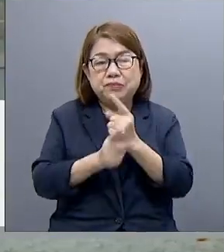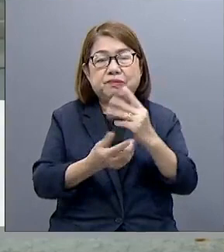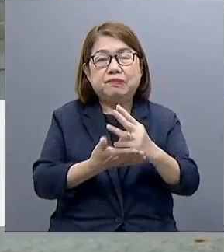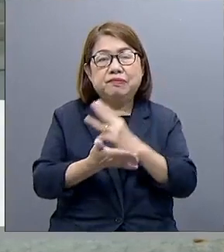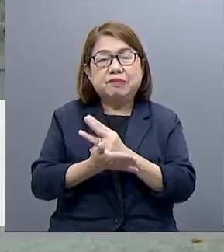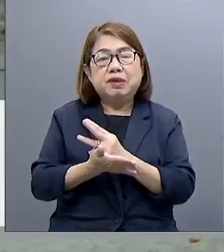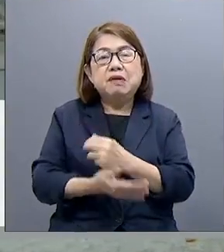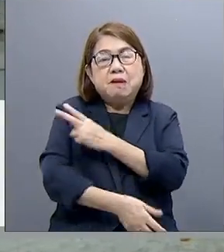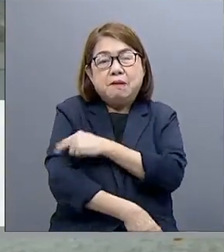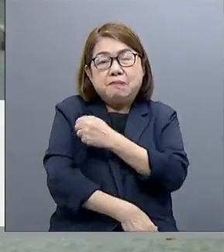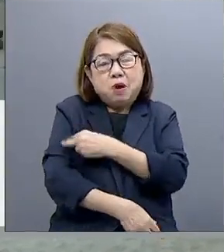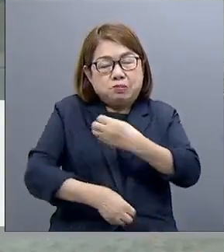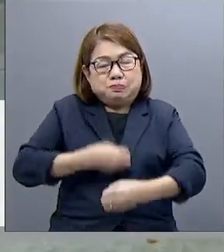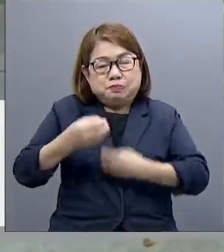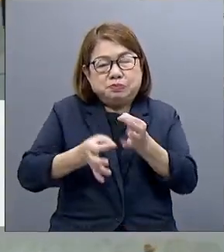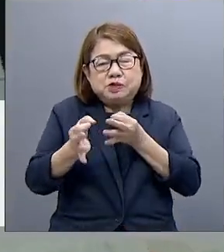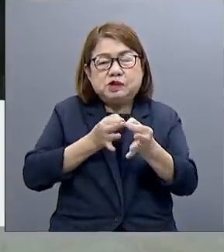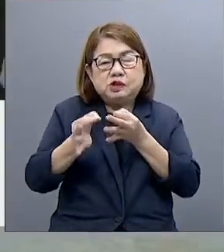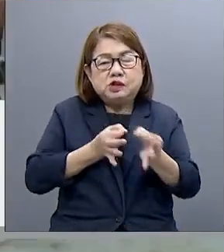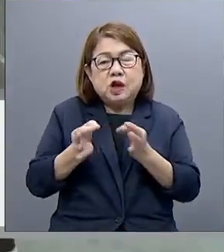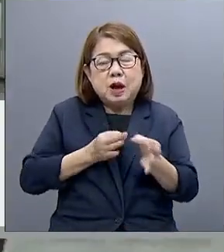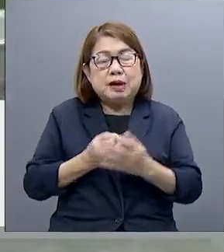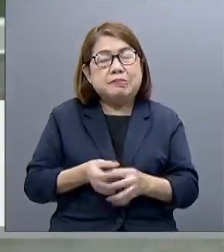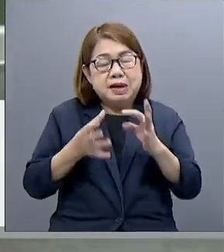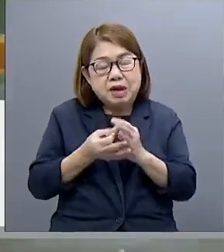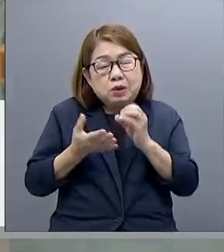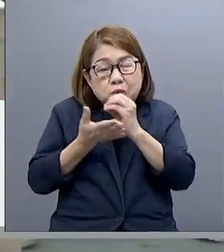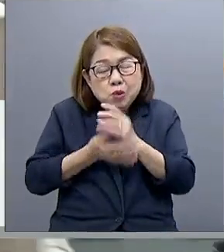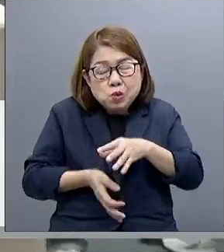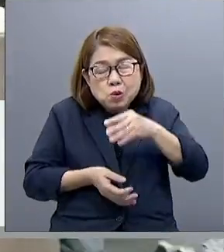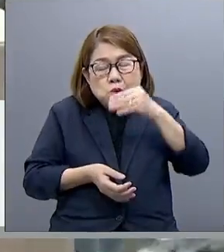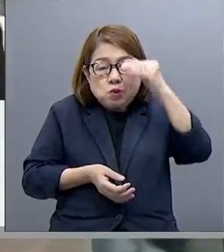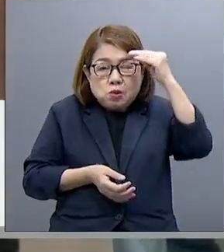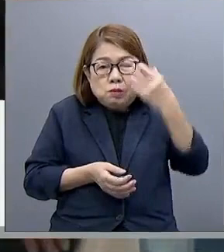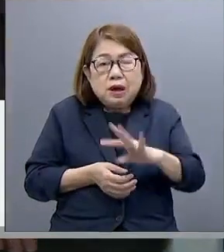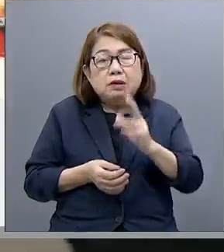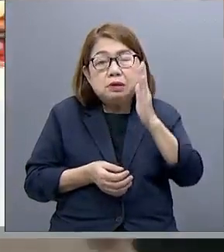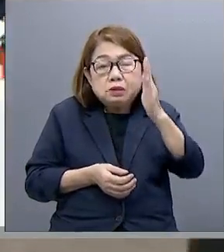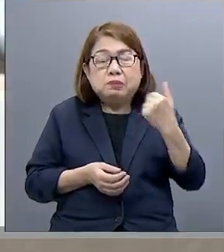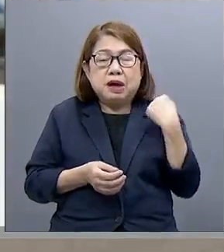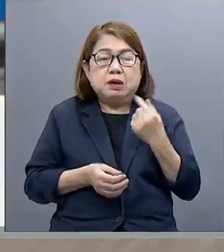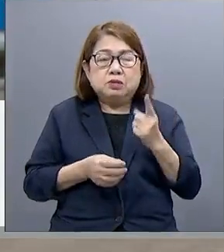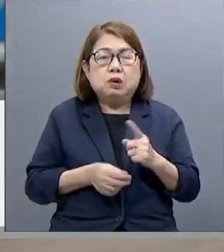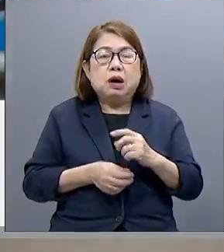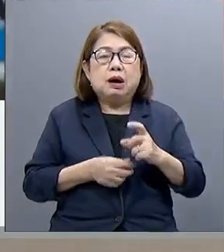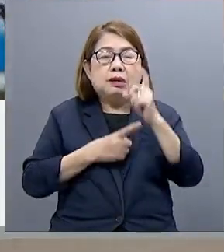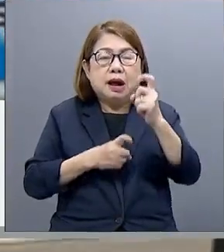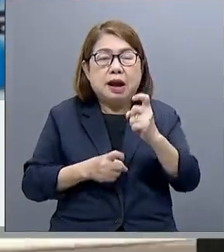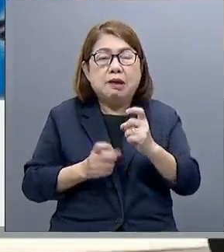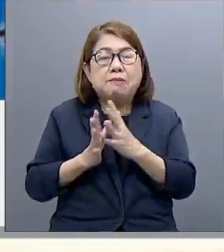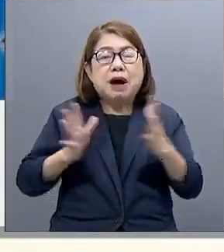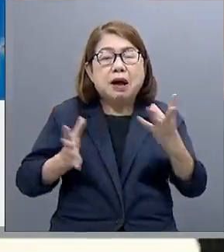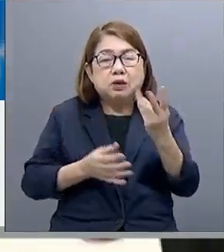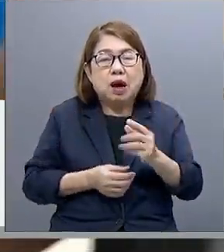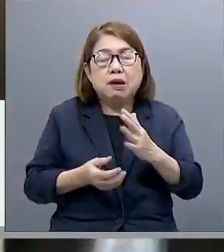แพทย์ที่มาร่วมแสดงความคิดเห็นเกี่ยวกับปริมาณสเสพติดเมื่อเข้าสู่ร่างกายว่าจำนวนเท่าไหร่จะส่งผลใน